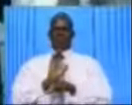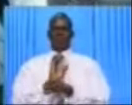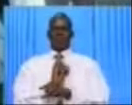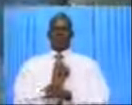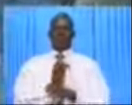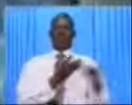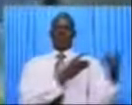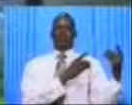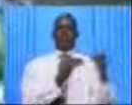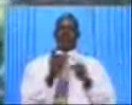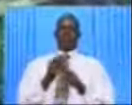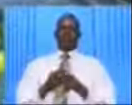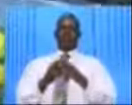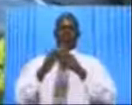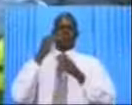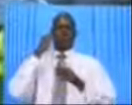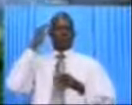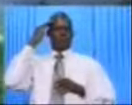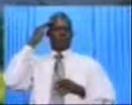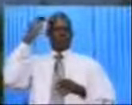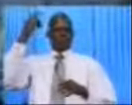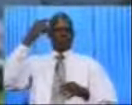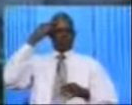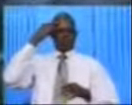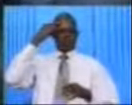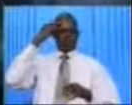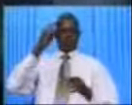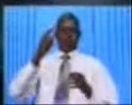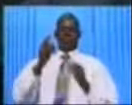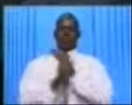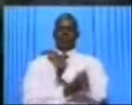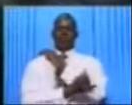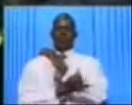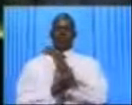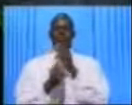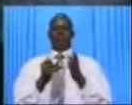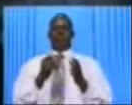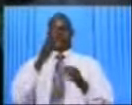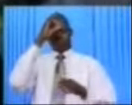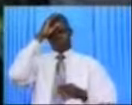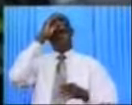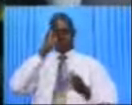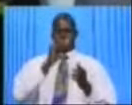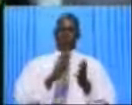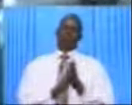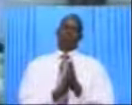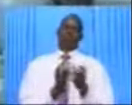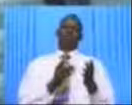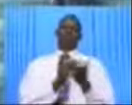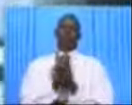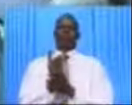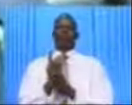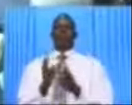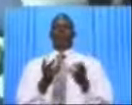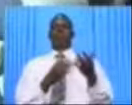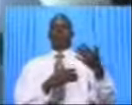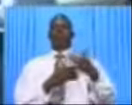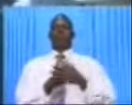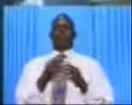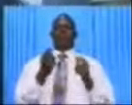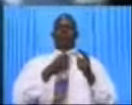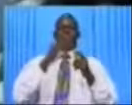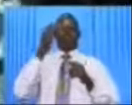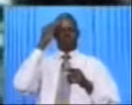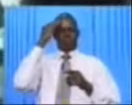sa nomination à la tête du gouvernement du pays des hommes intègres. À sa descente d'avion, le Premier ministre burkinabé